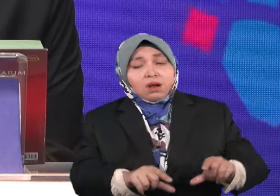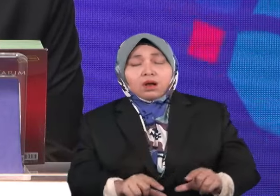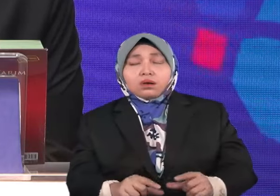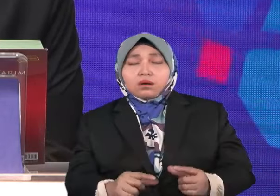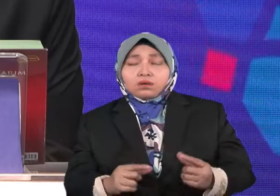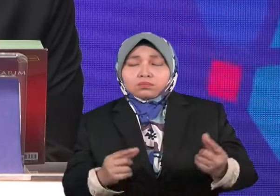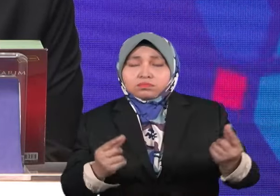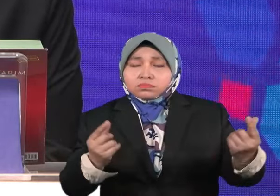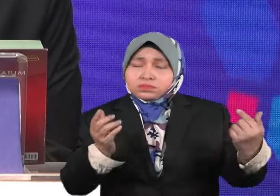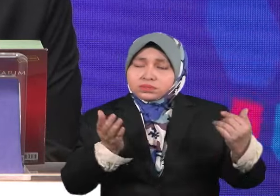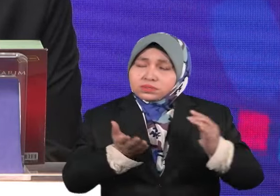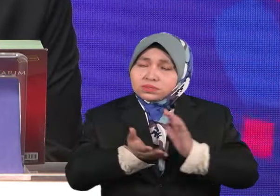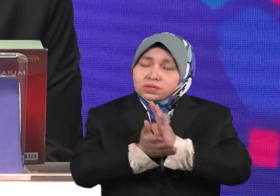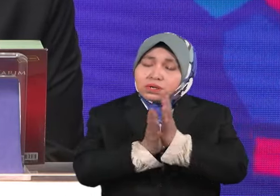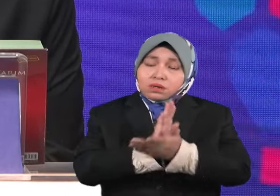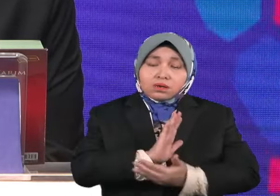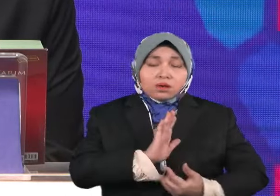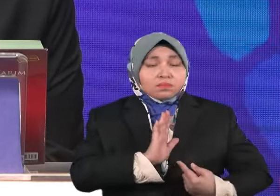القرآن هدى